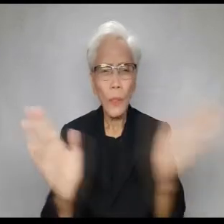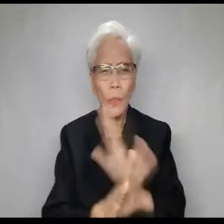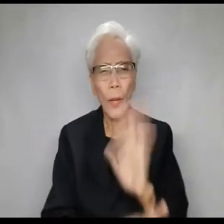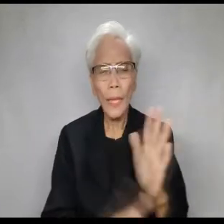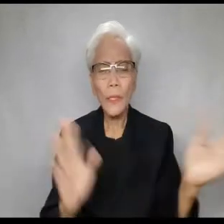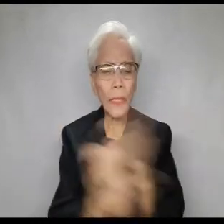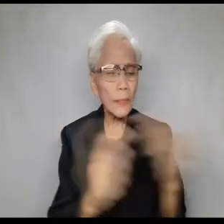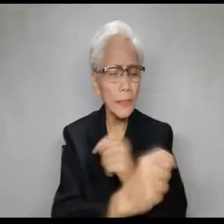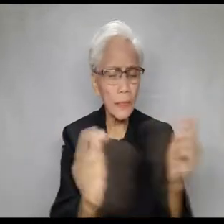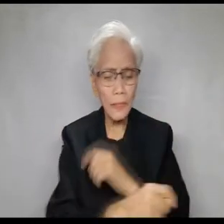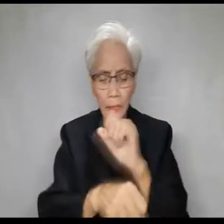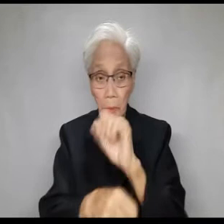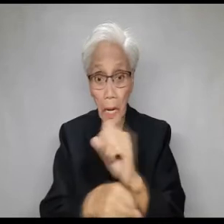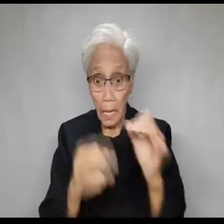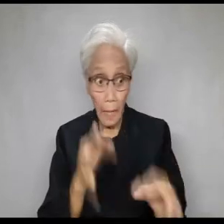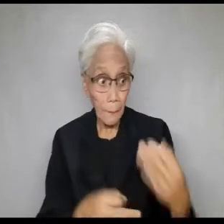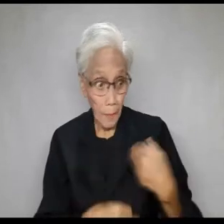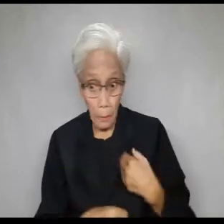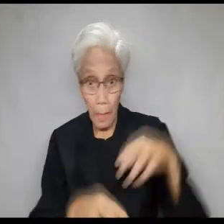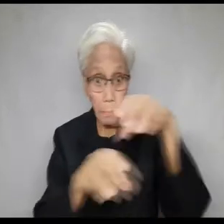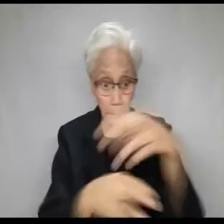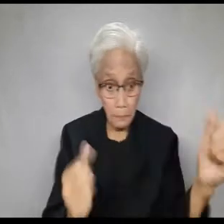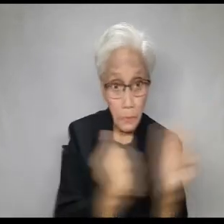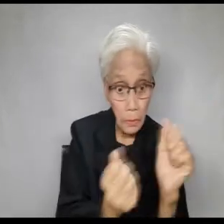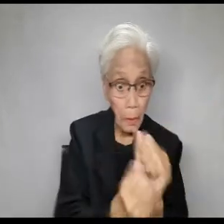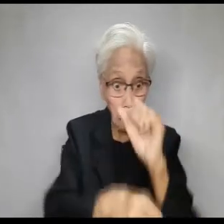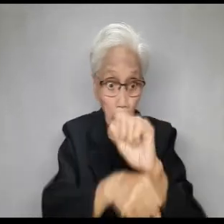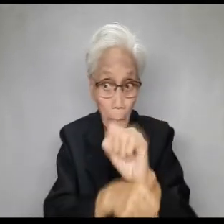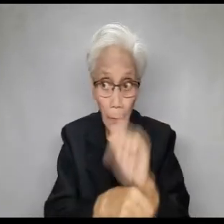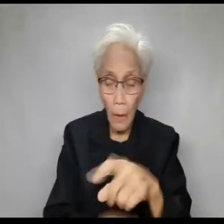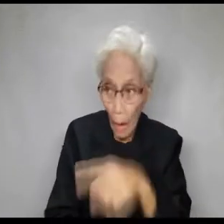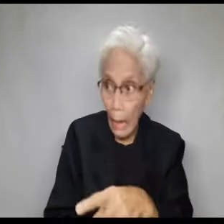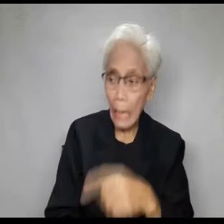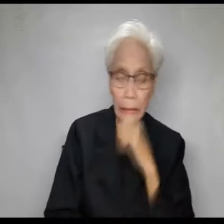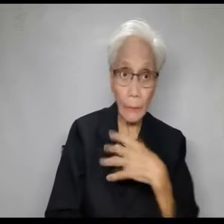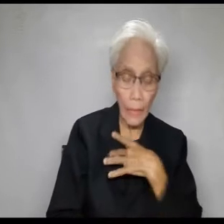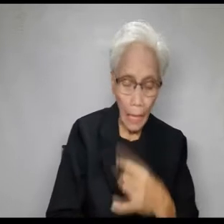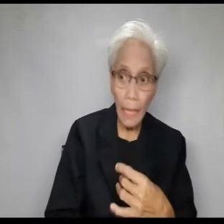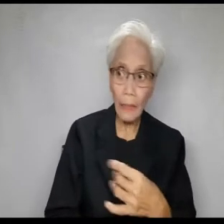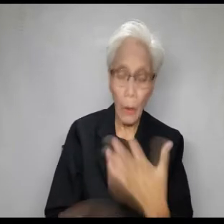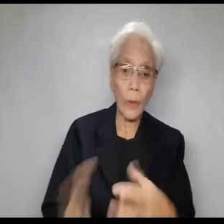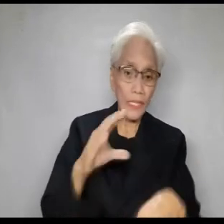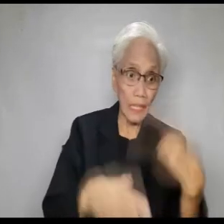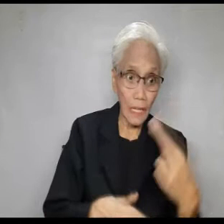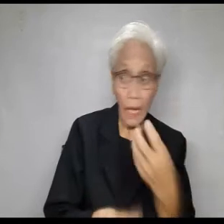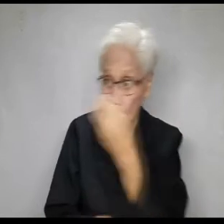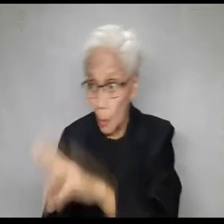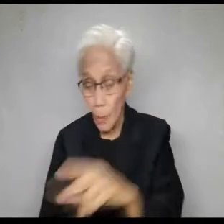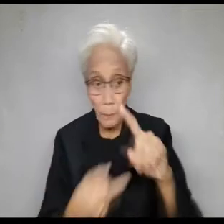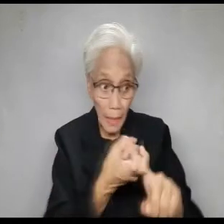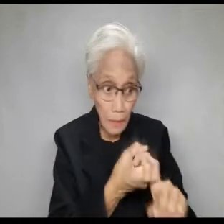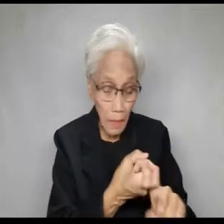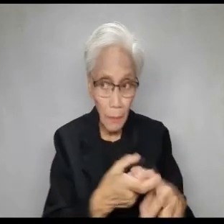kang papalit-palit ng work. Pag meron ka lang hindi nagustuhan na personality, mag-resign ka na. Huwag kang papalit-palit ng best